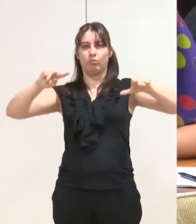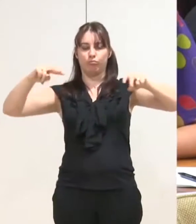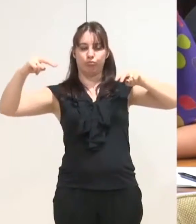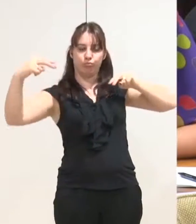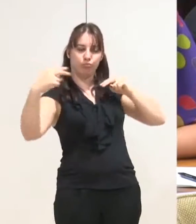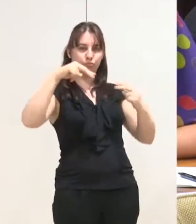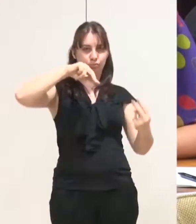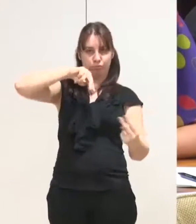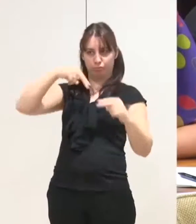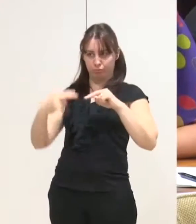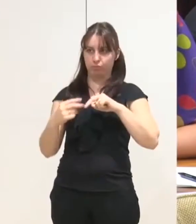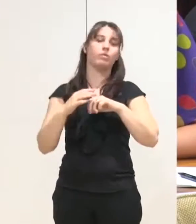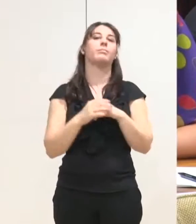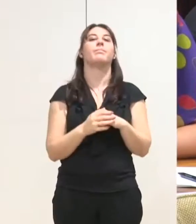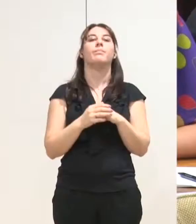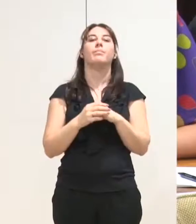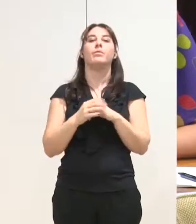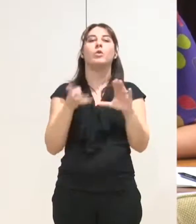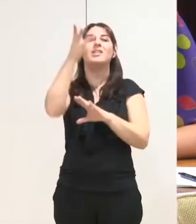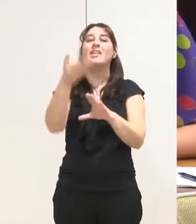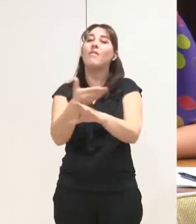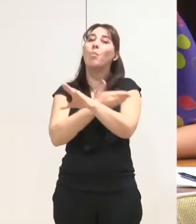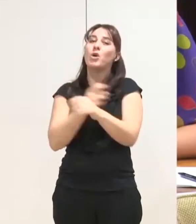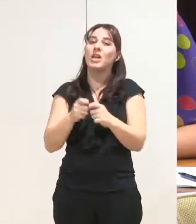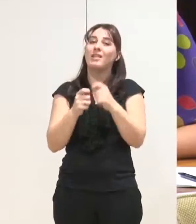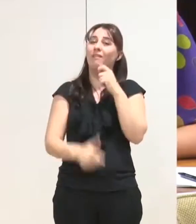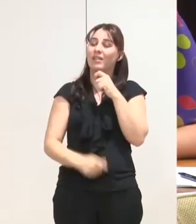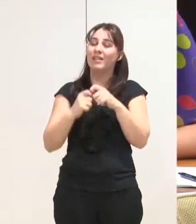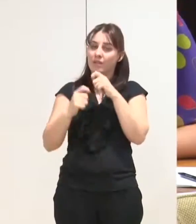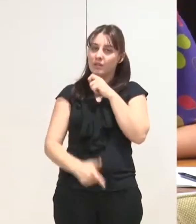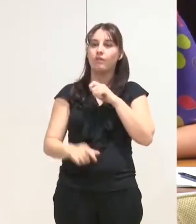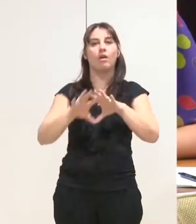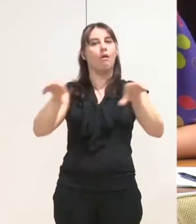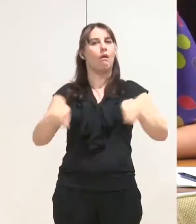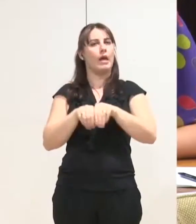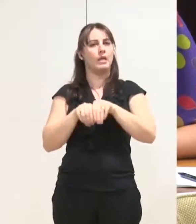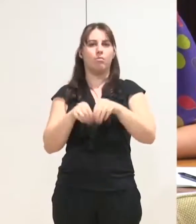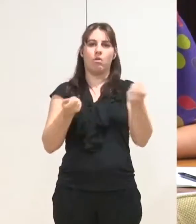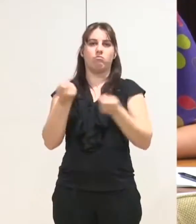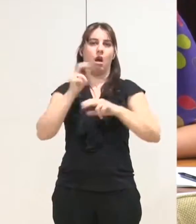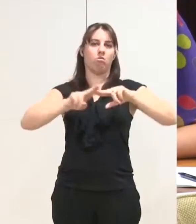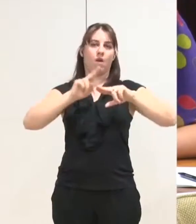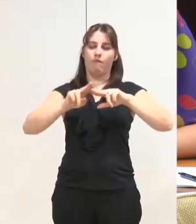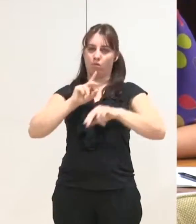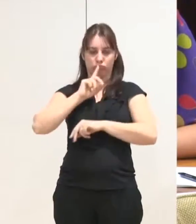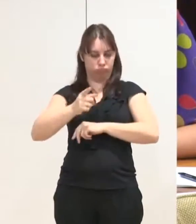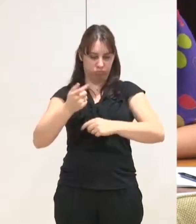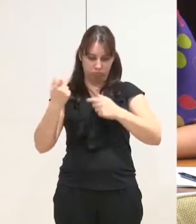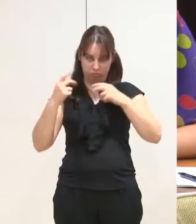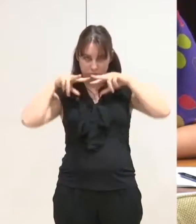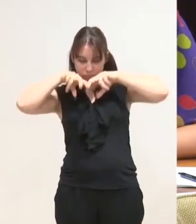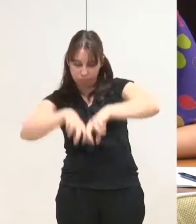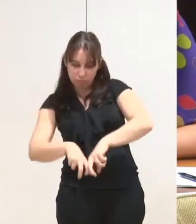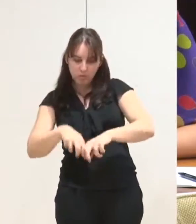Donc cet avant-projet définitif, qui a été établi par l'équipe de maîtrise d'œuvre, propose une réponse technique